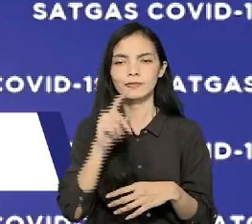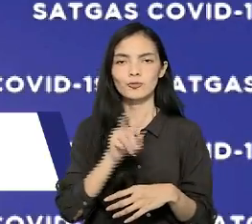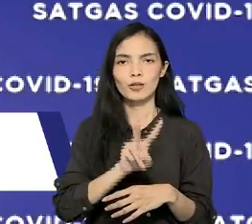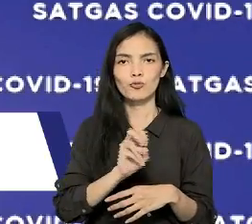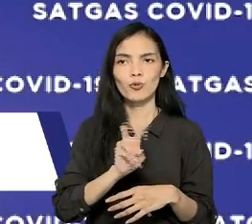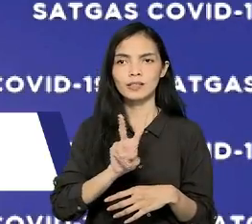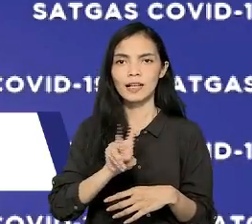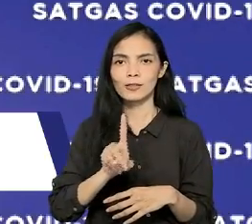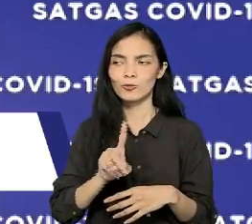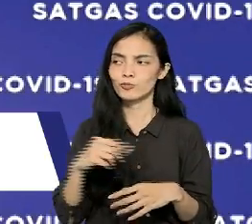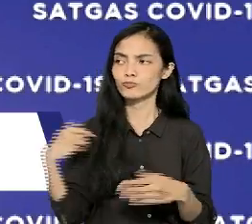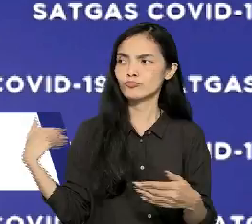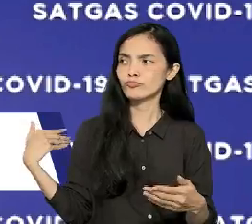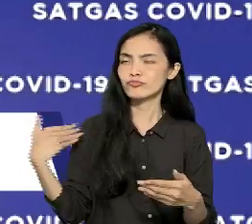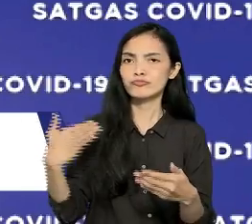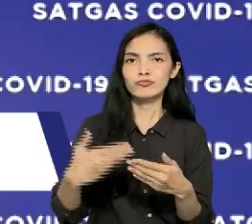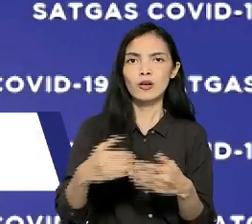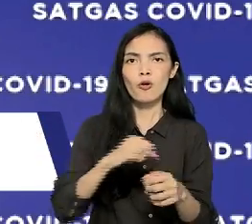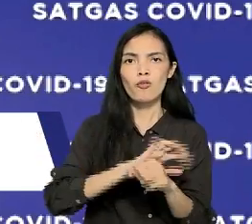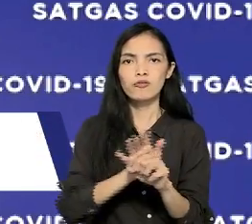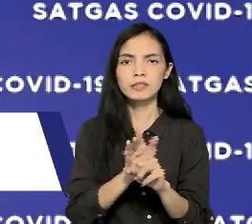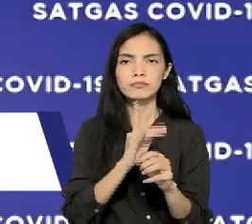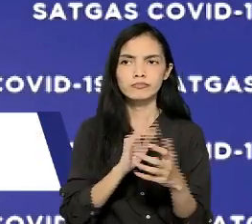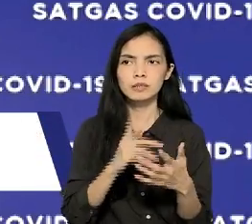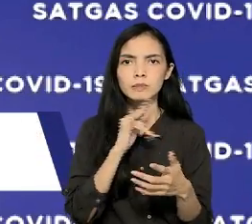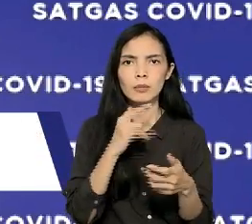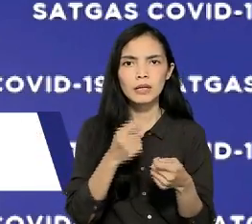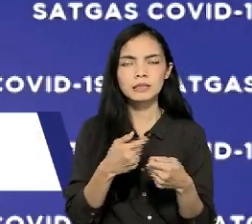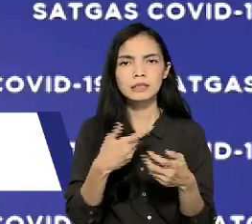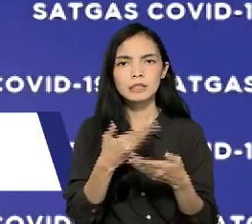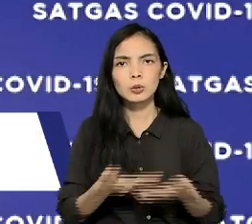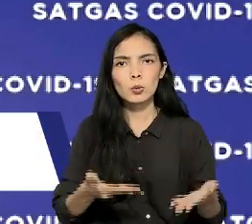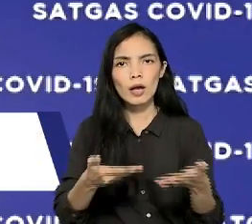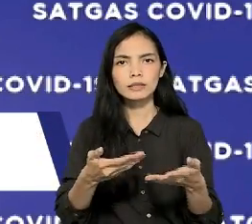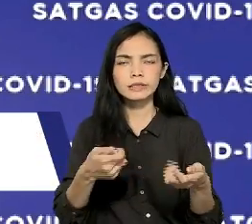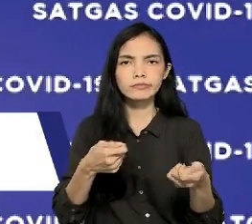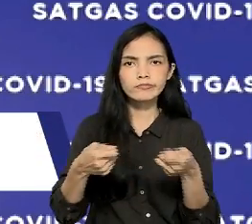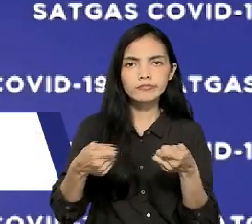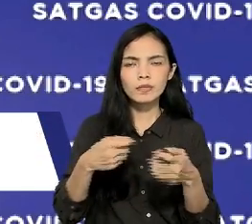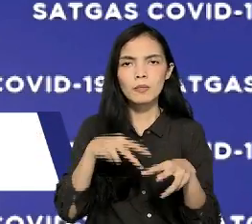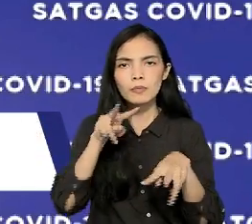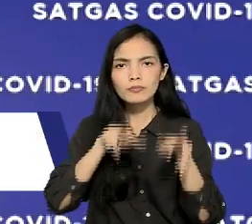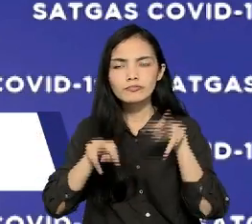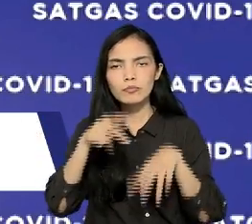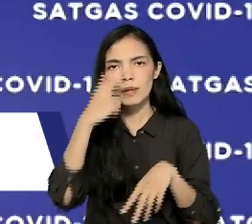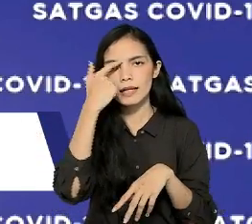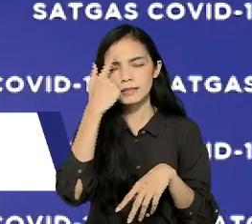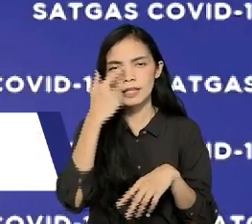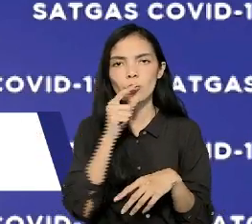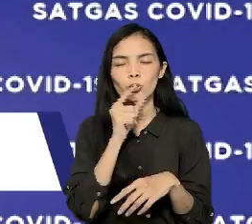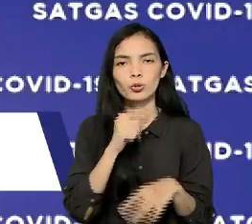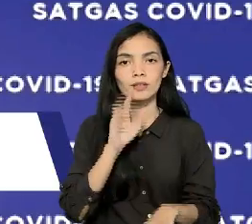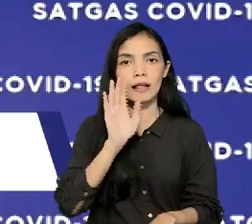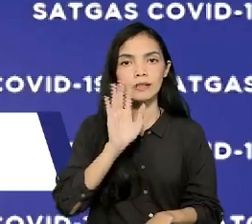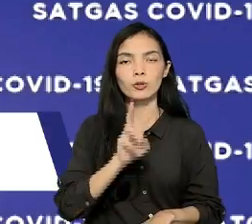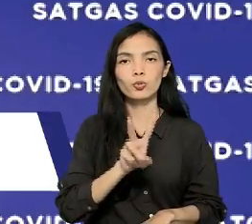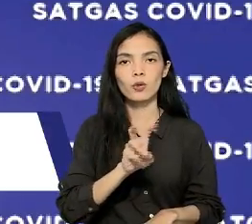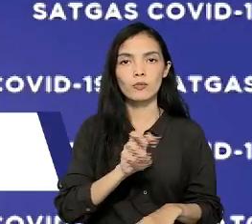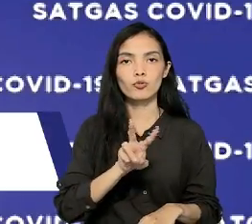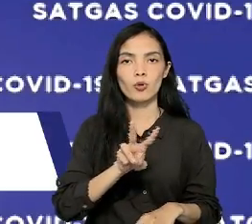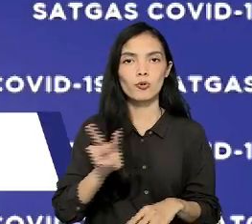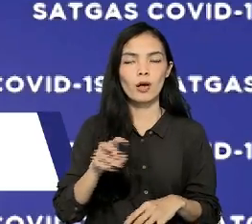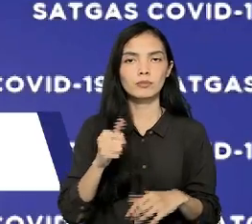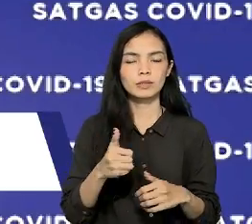ini, terutama sebagai fondasi dalam memantapkan langkah bersama menuju 2022